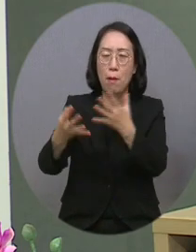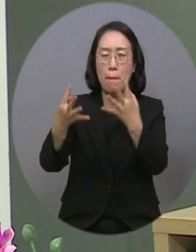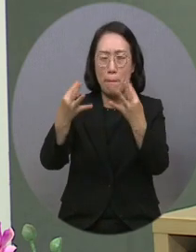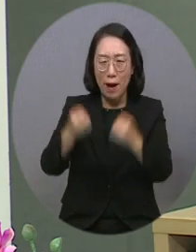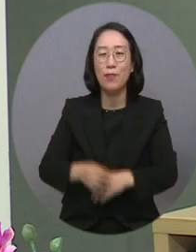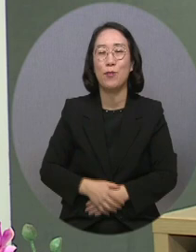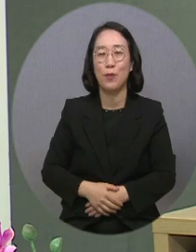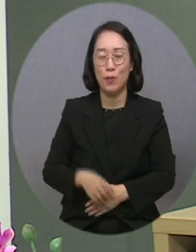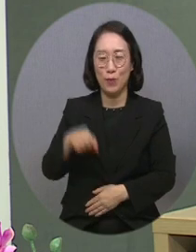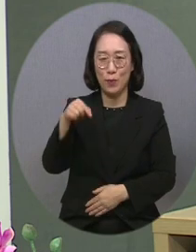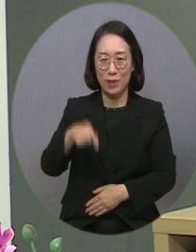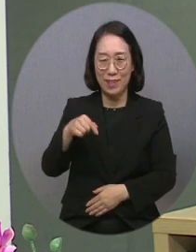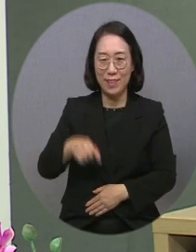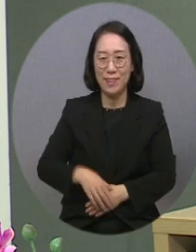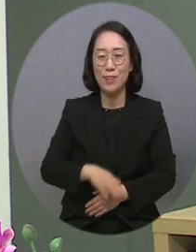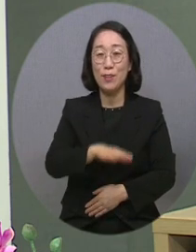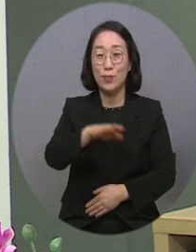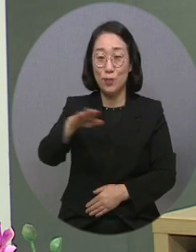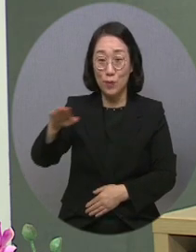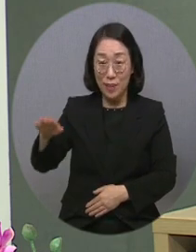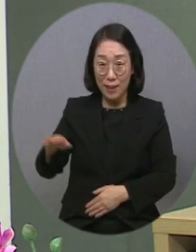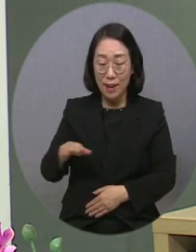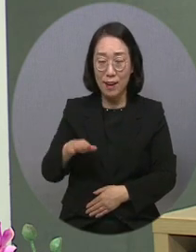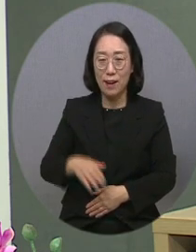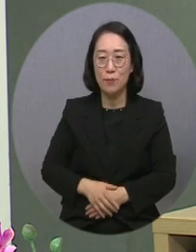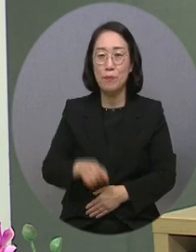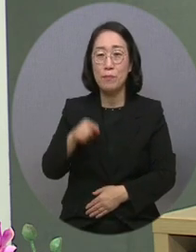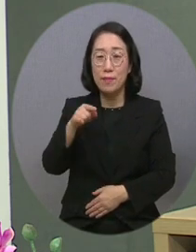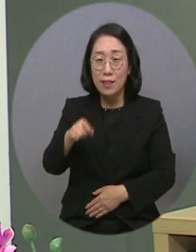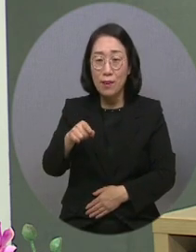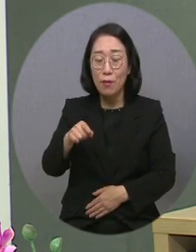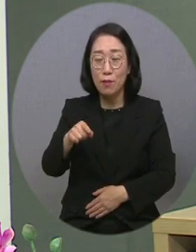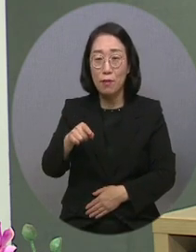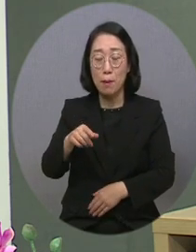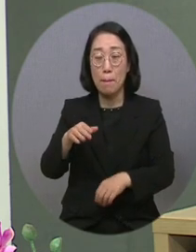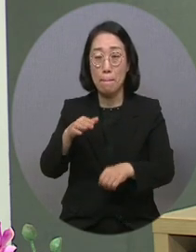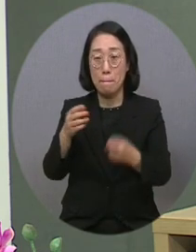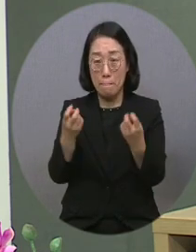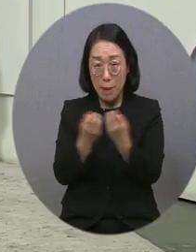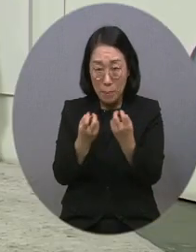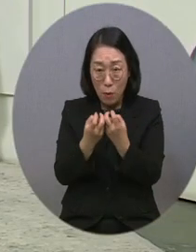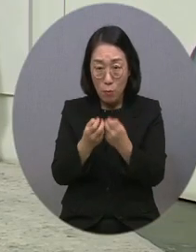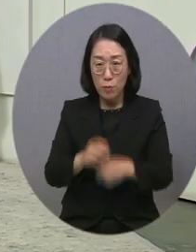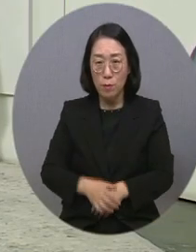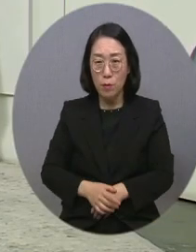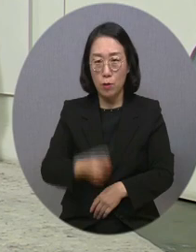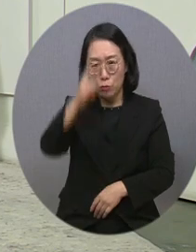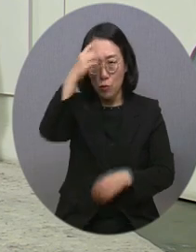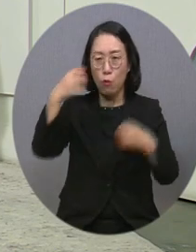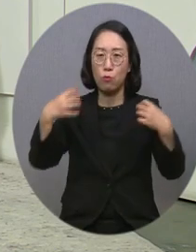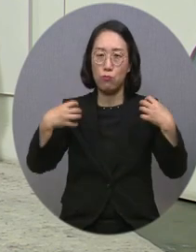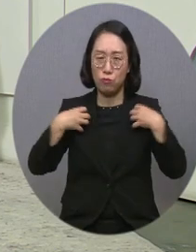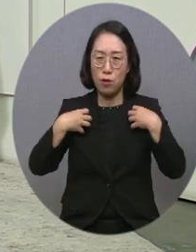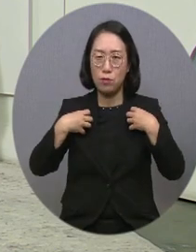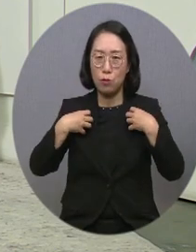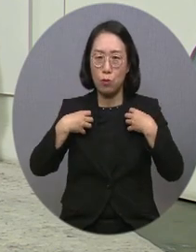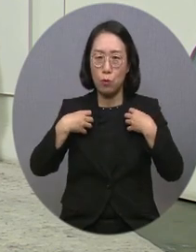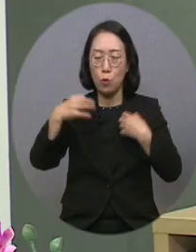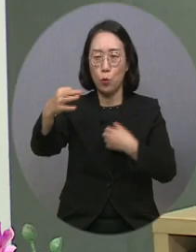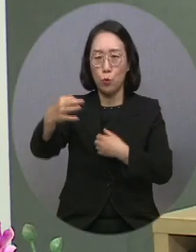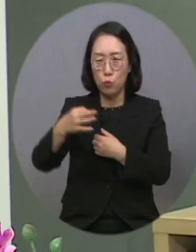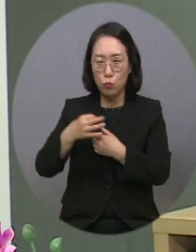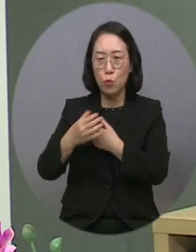예. 저희가 이제 그런 체제이다 보니까 국가의 지원을 아직 받지 않았기 때문에